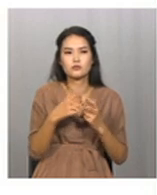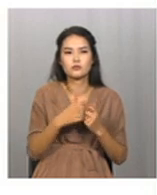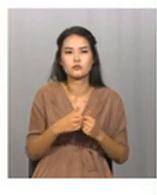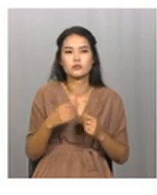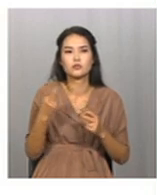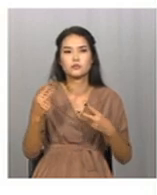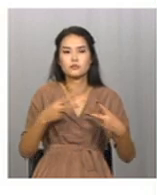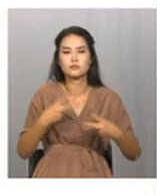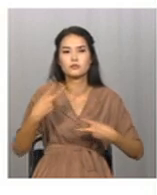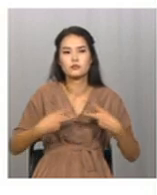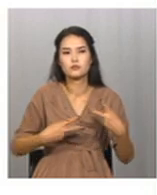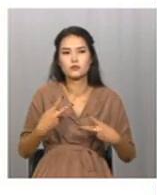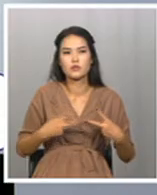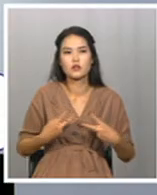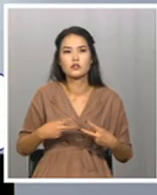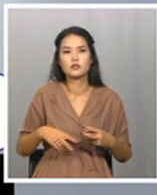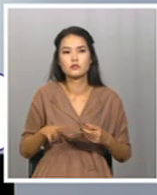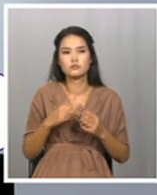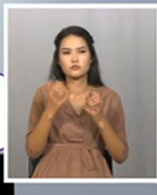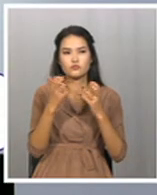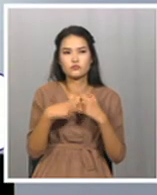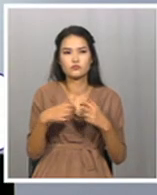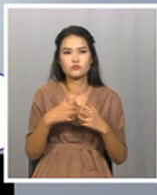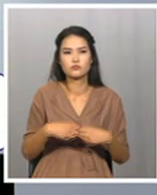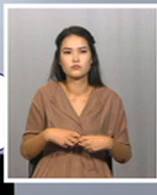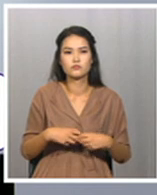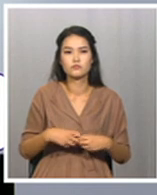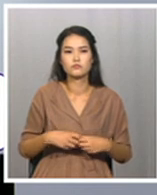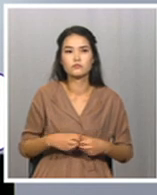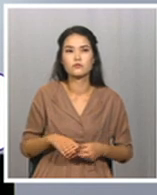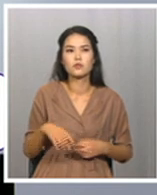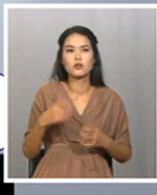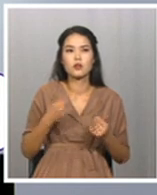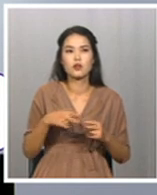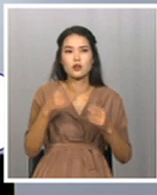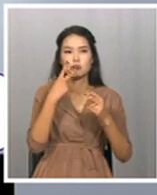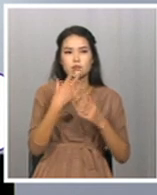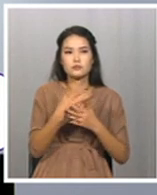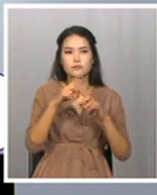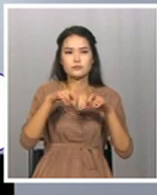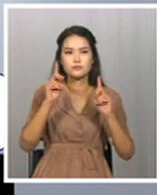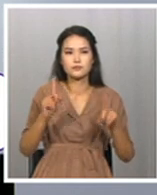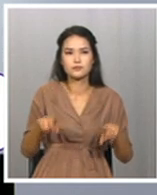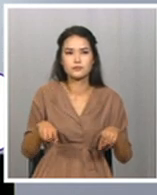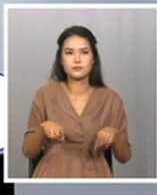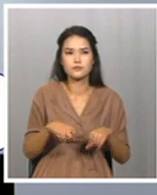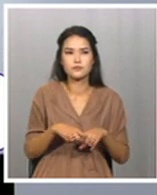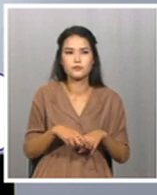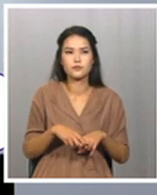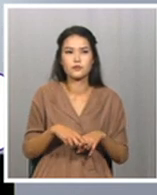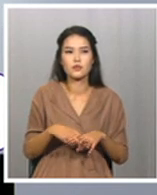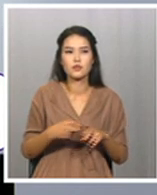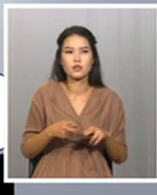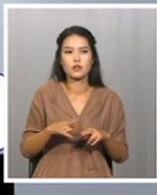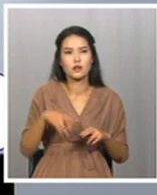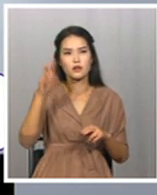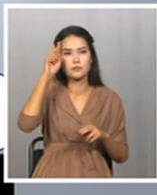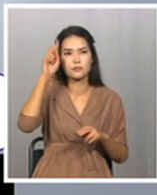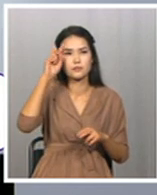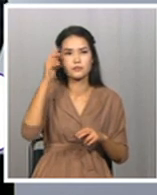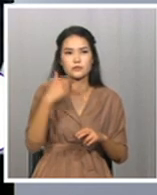және жылдық қорытындысын шығарады. Оқушылар, берілген кестеде біз жалпы 2018 жыл